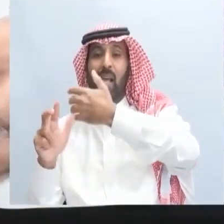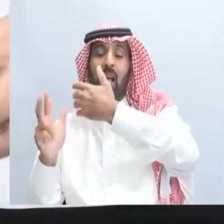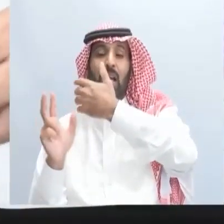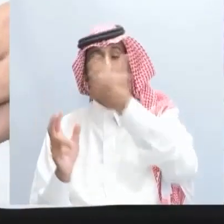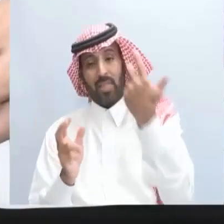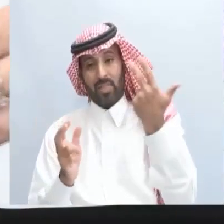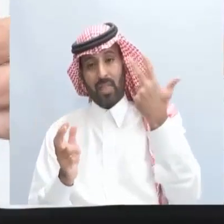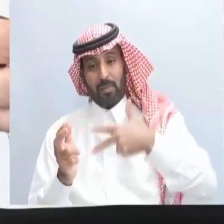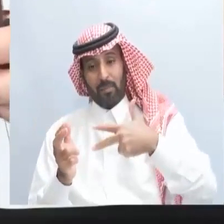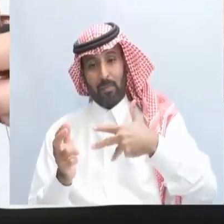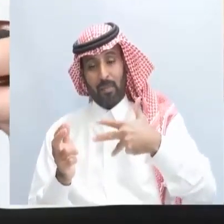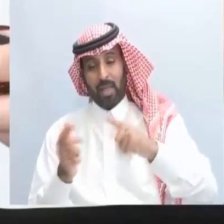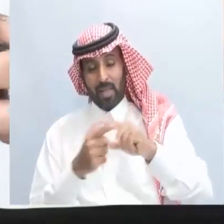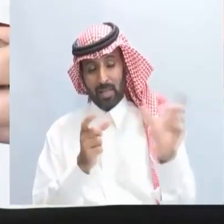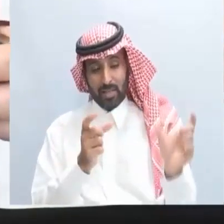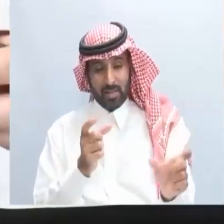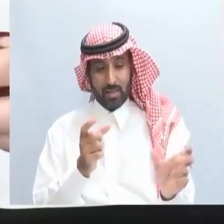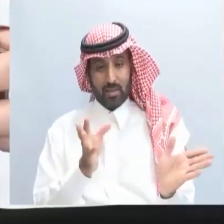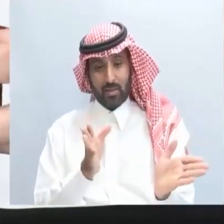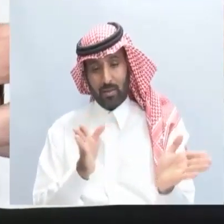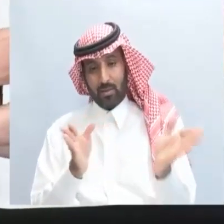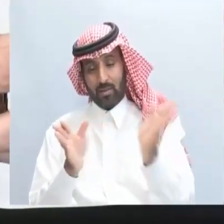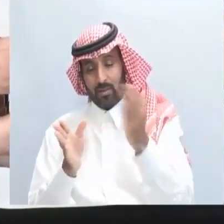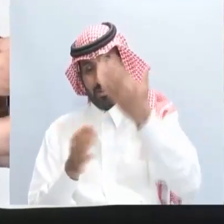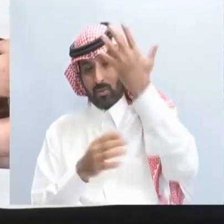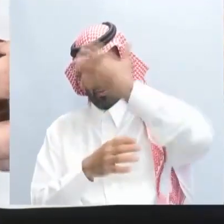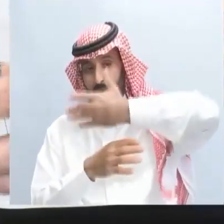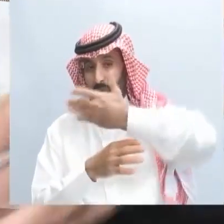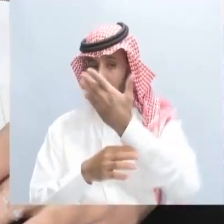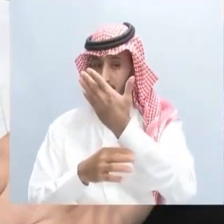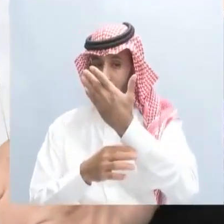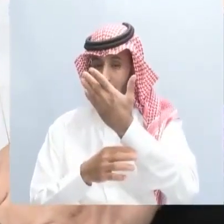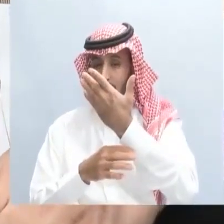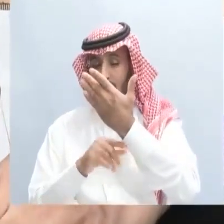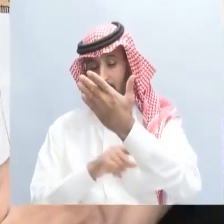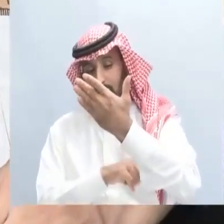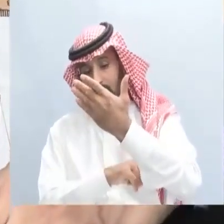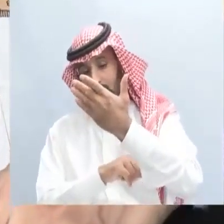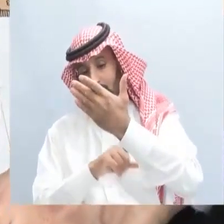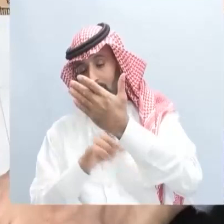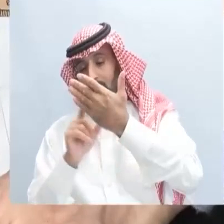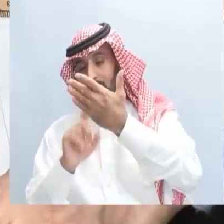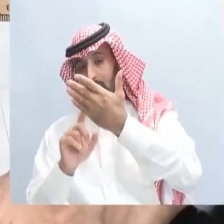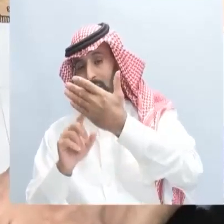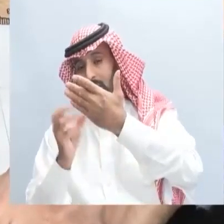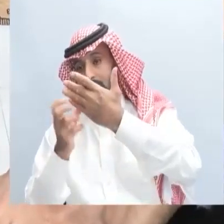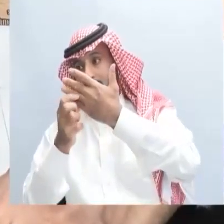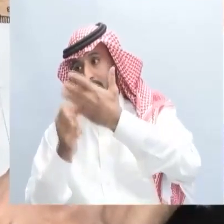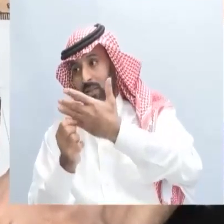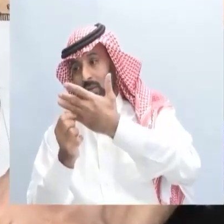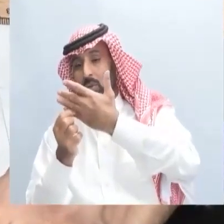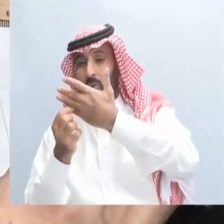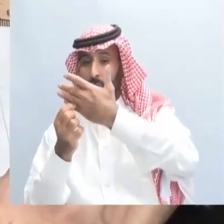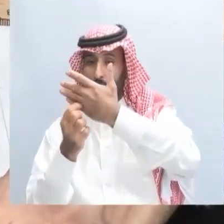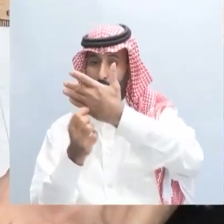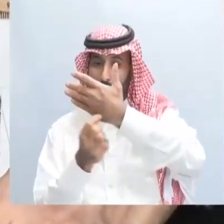معينه ومن ثم ساثبت به الطريقه ومن ثم اقوم بتحريك الاخرى ساقوم بتحريك